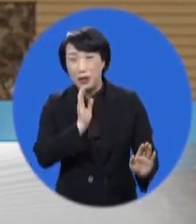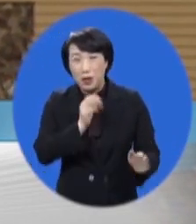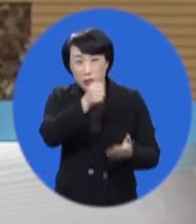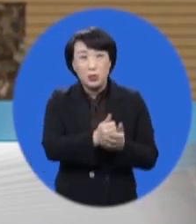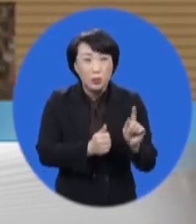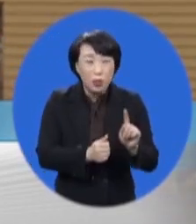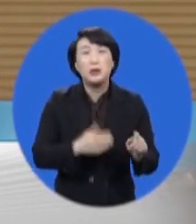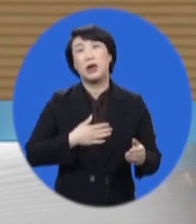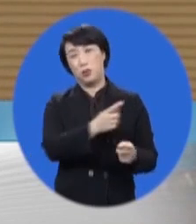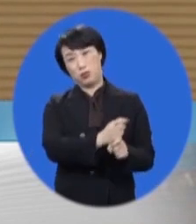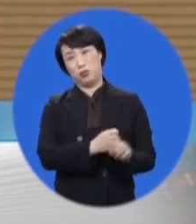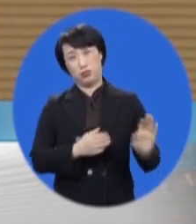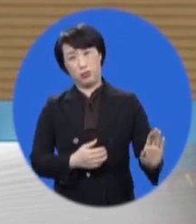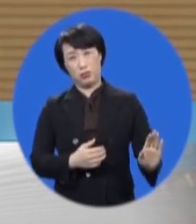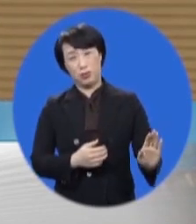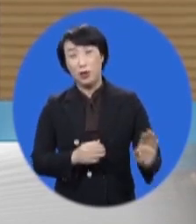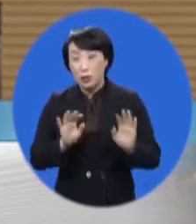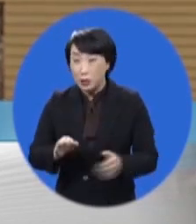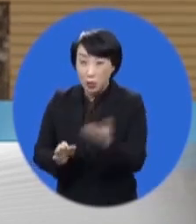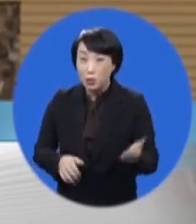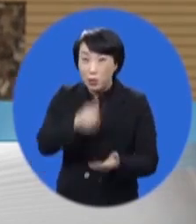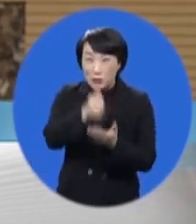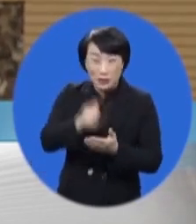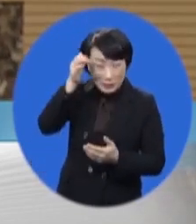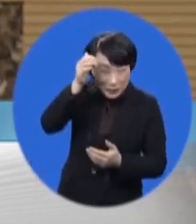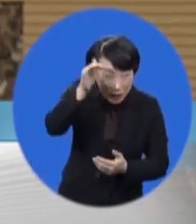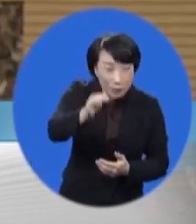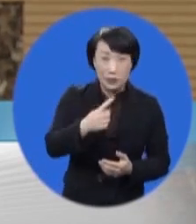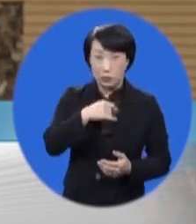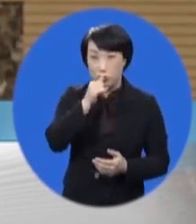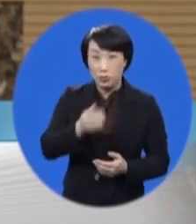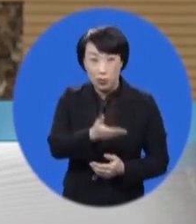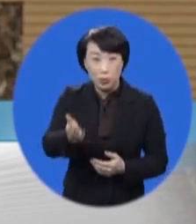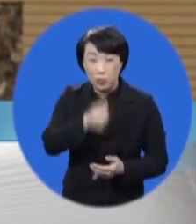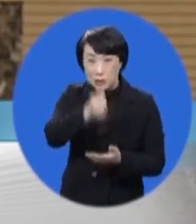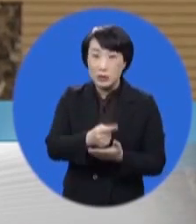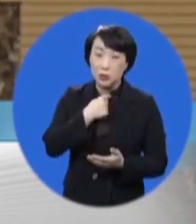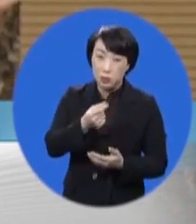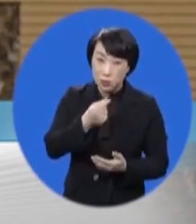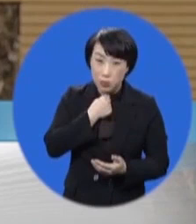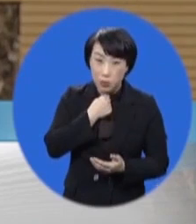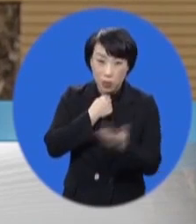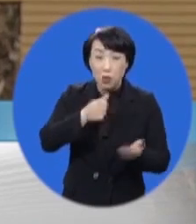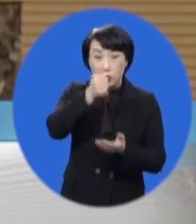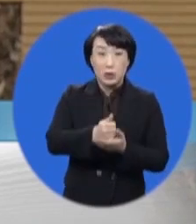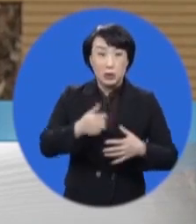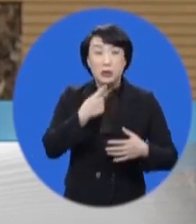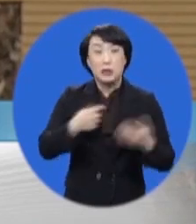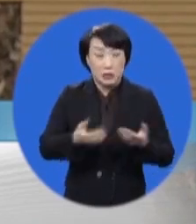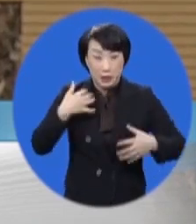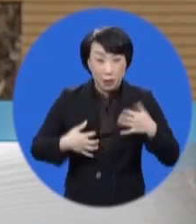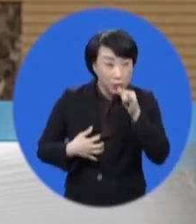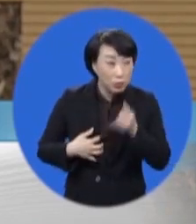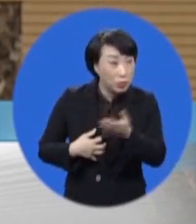죄는 나의 적이요. 그런데 죄를 사모하고 죄를 짓고 싶고 죄가 재밌고,